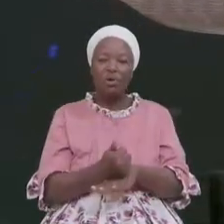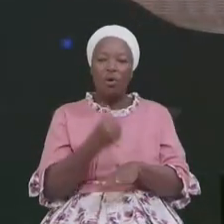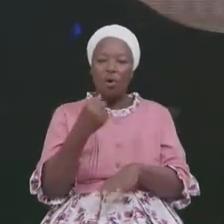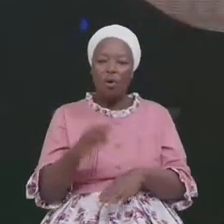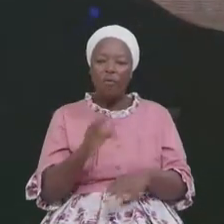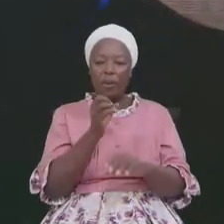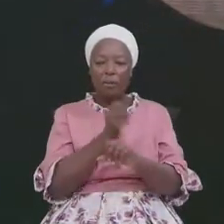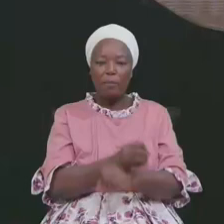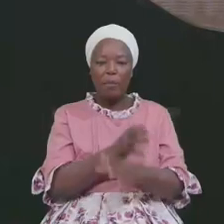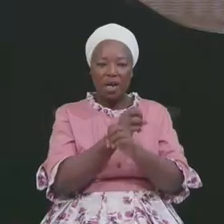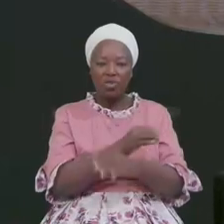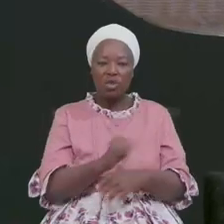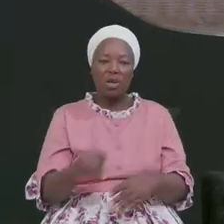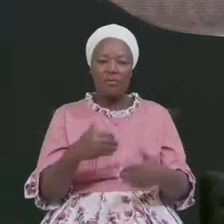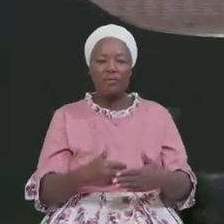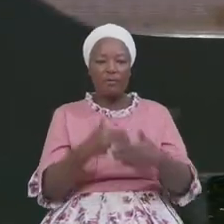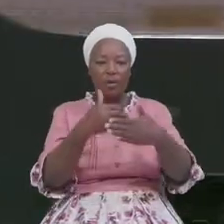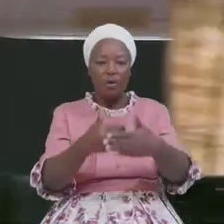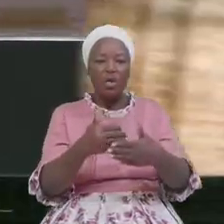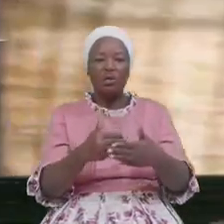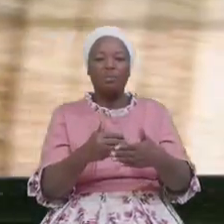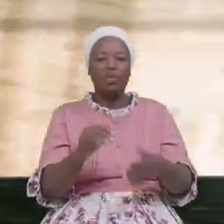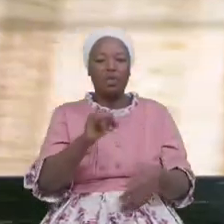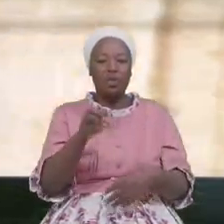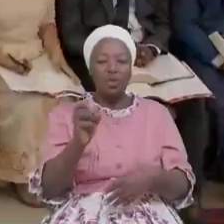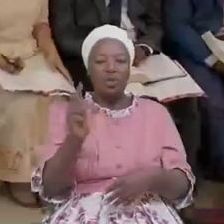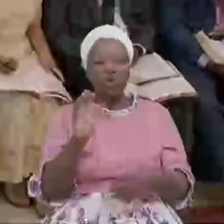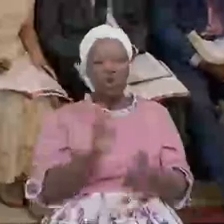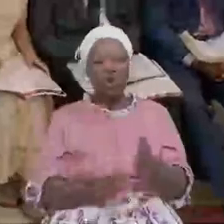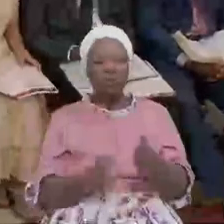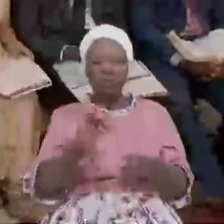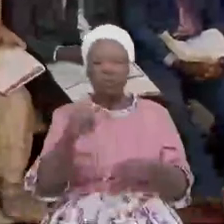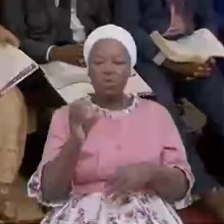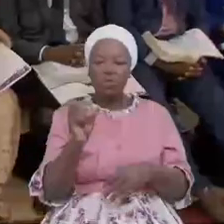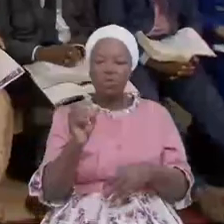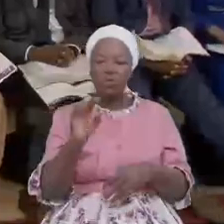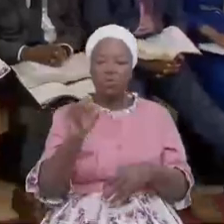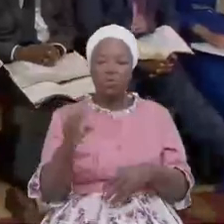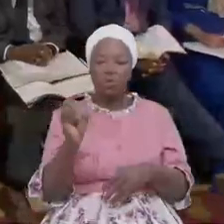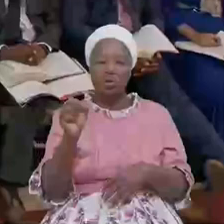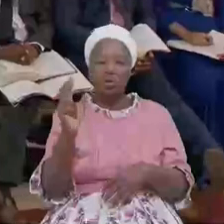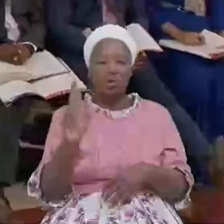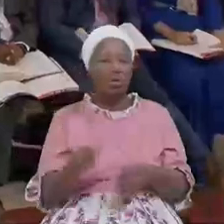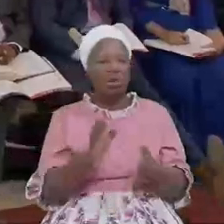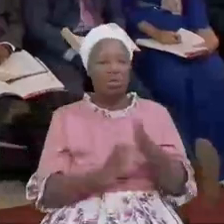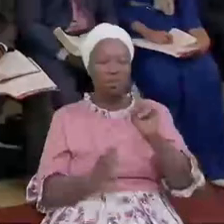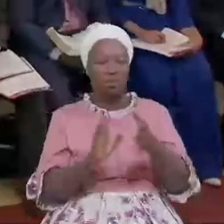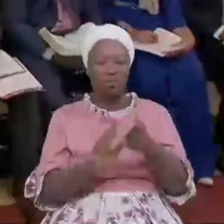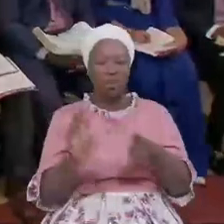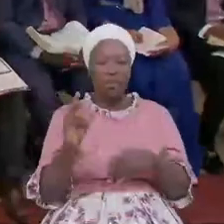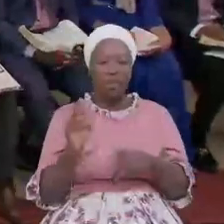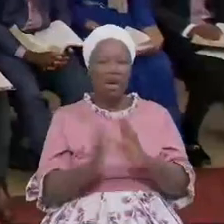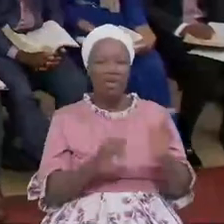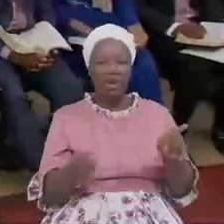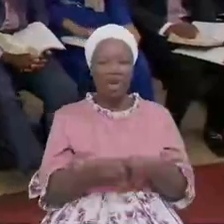de l'avant, d'avancer. Josué 1, 17. Nous t'obéirons entièrement comme nous